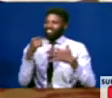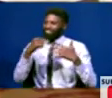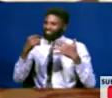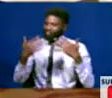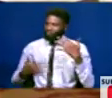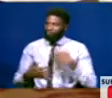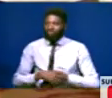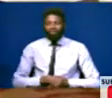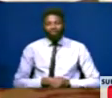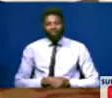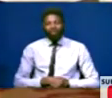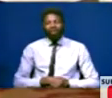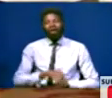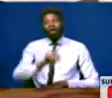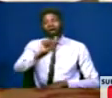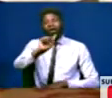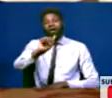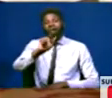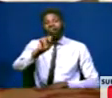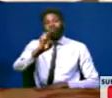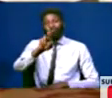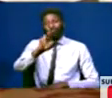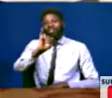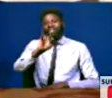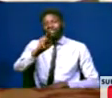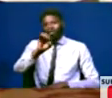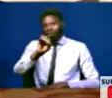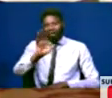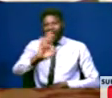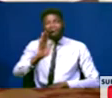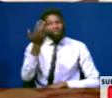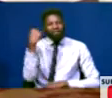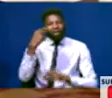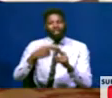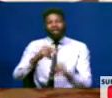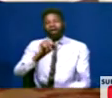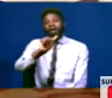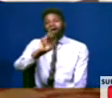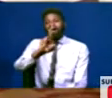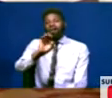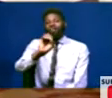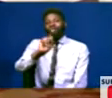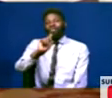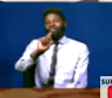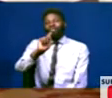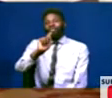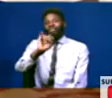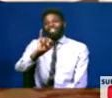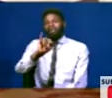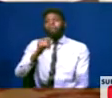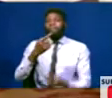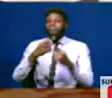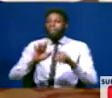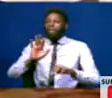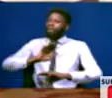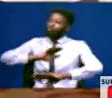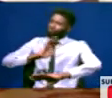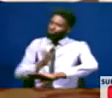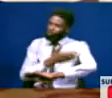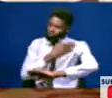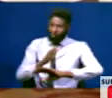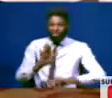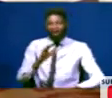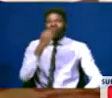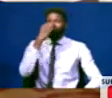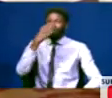ilikuwa wao ni Aroti, walikuwa naitwa Aroti. Lakini sasa walipenda kuimba wimbo unaosema